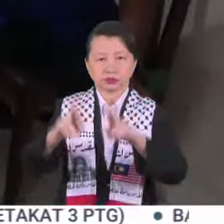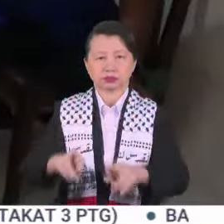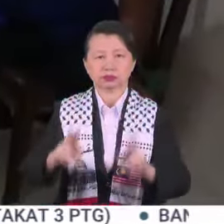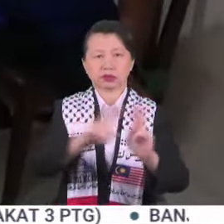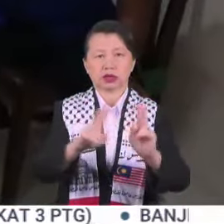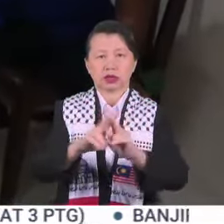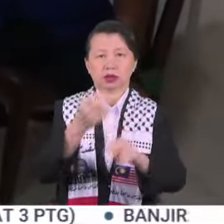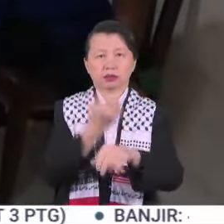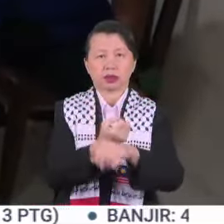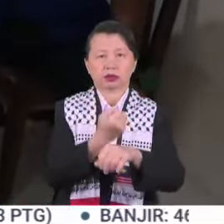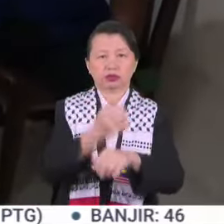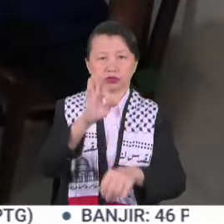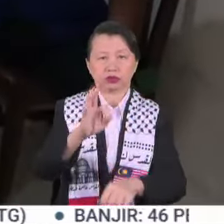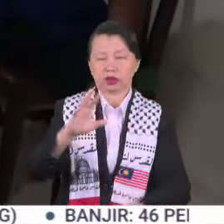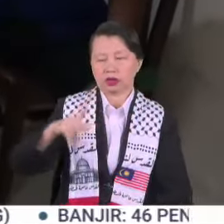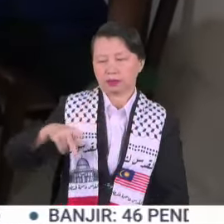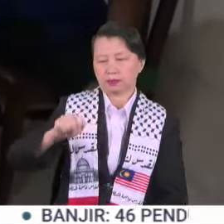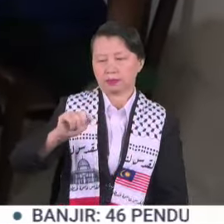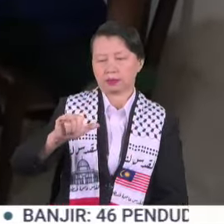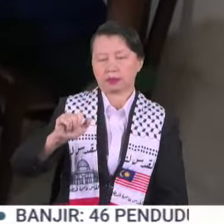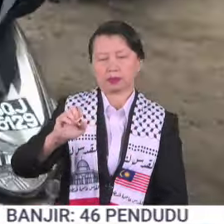Kampung Batu Sembilan payuh kemaman